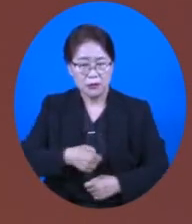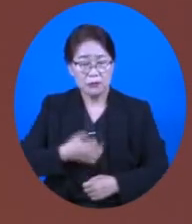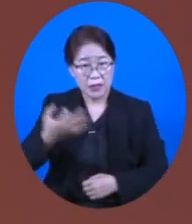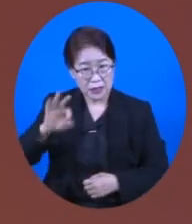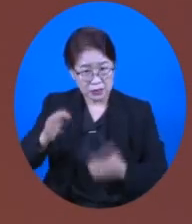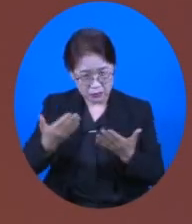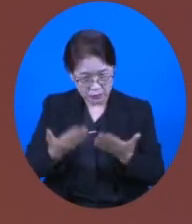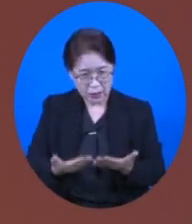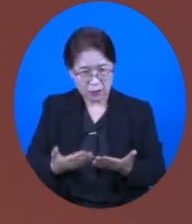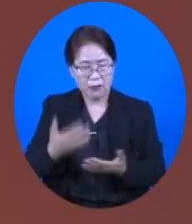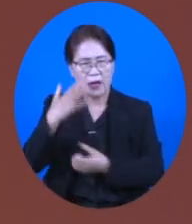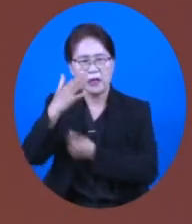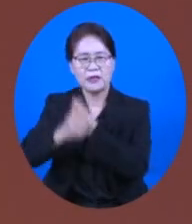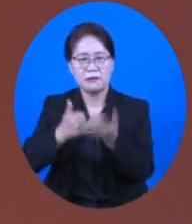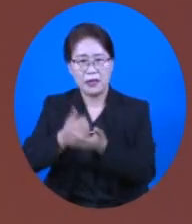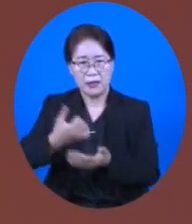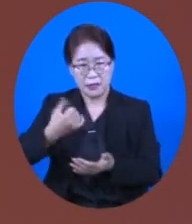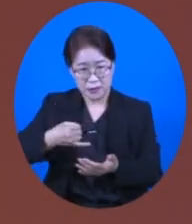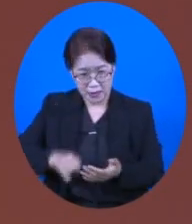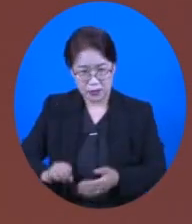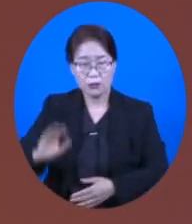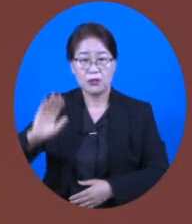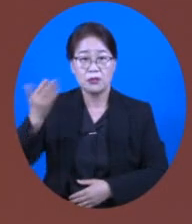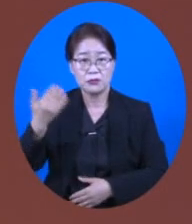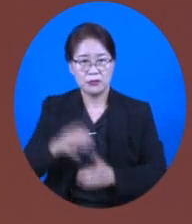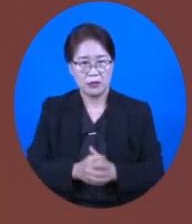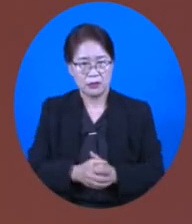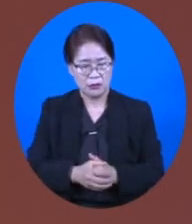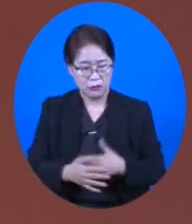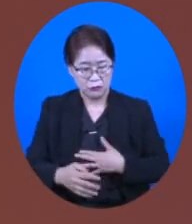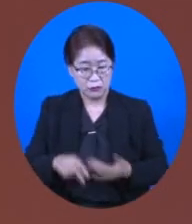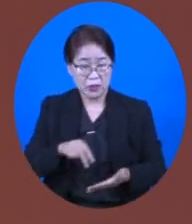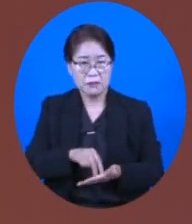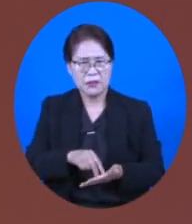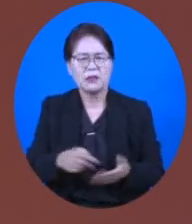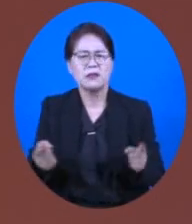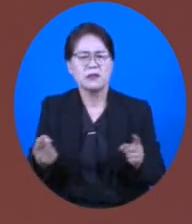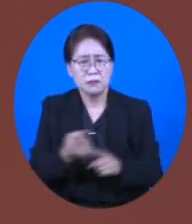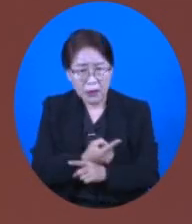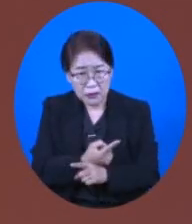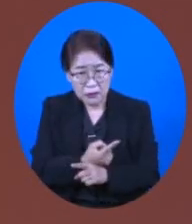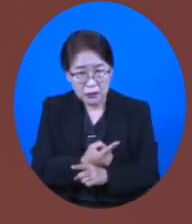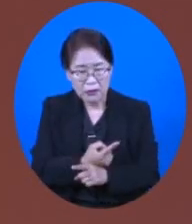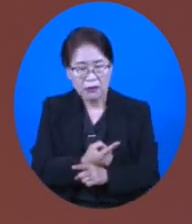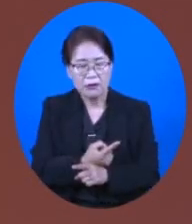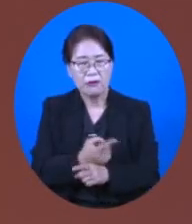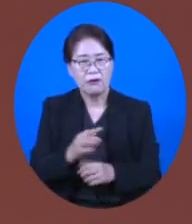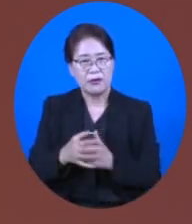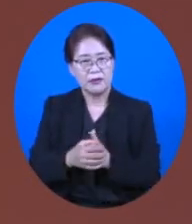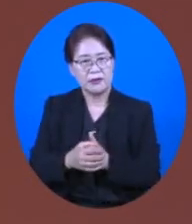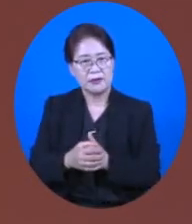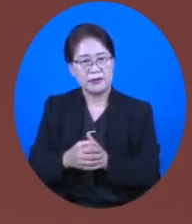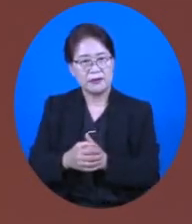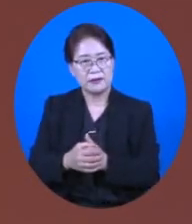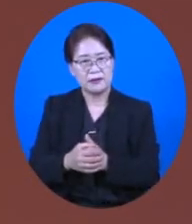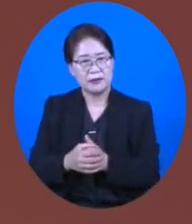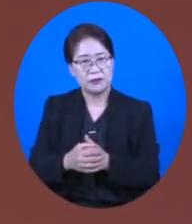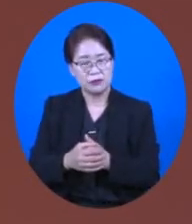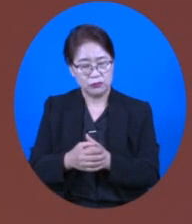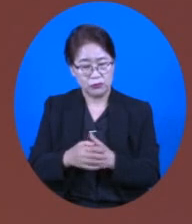자녀가 되었습니다. 그래서 우리의 신분이 바뀌었어요. 그런데 놀랍게도요 우리